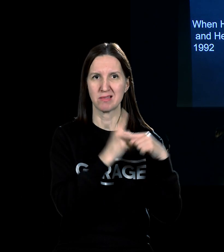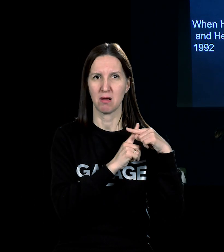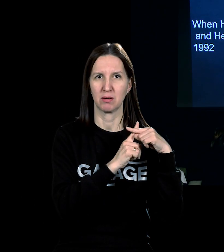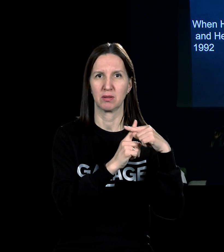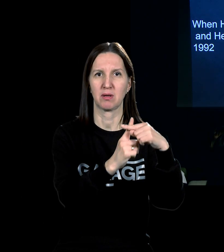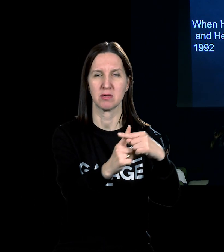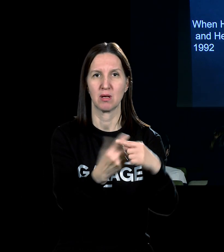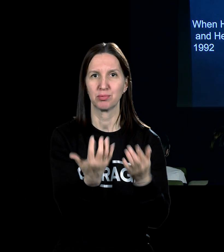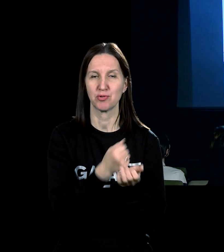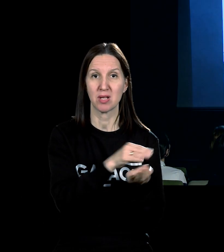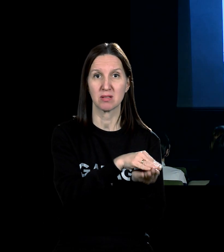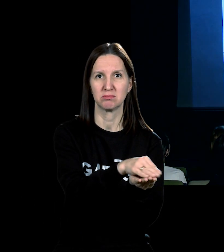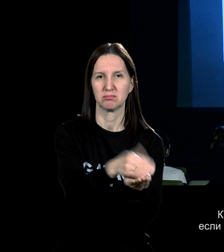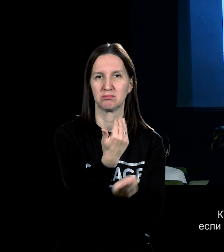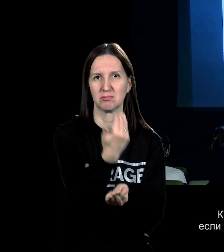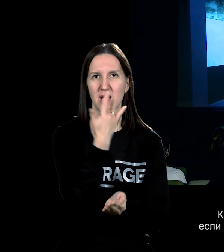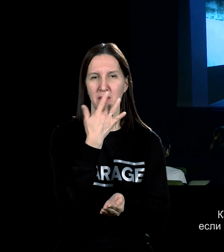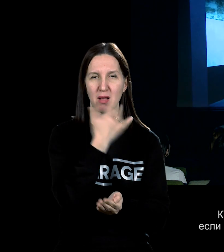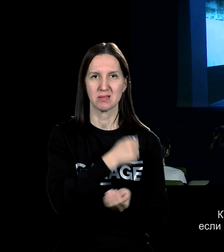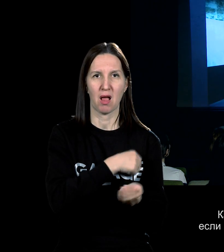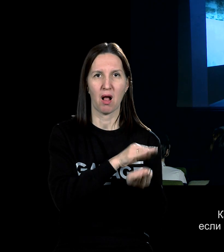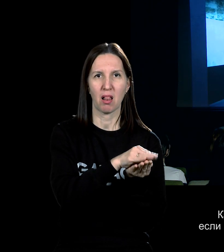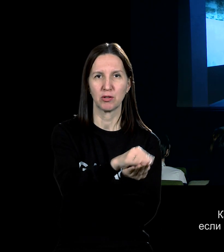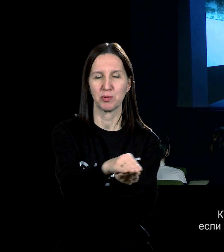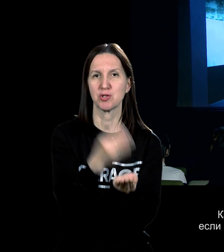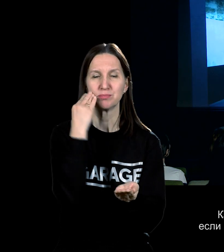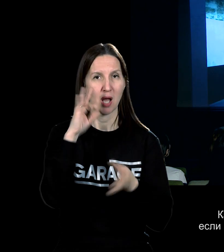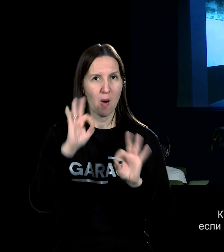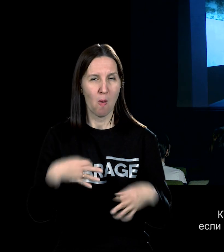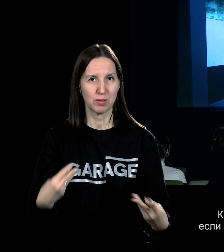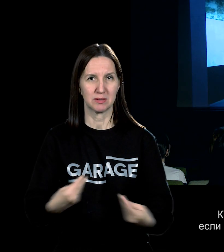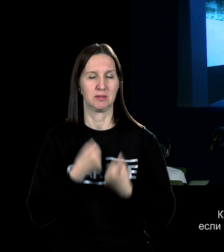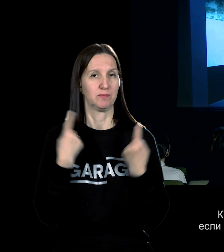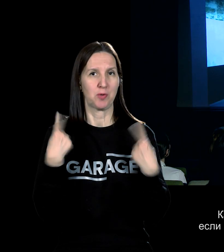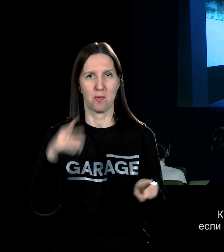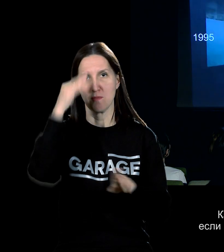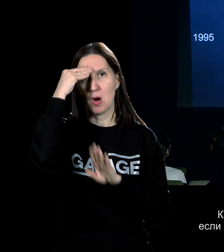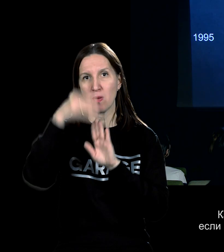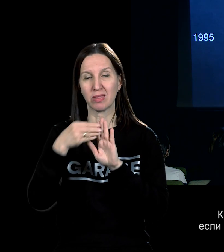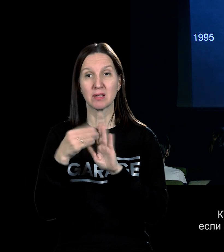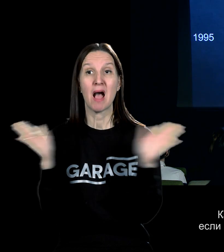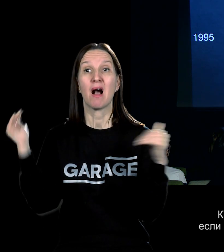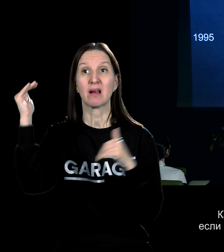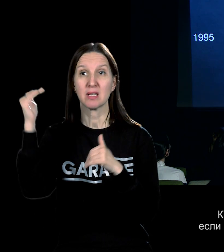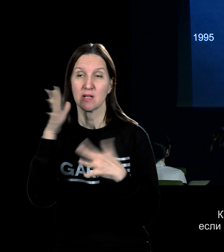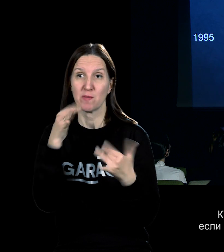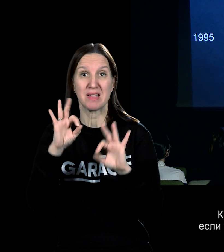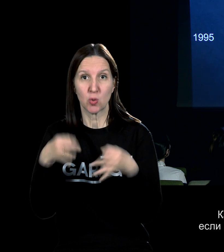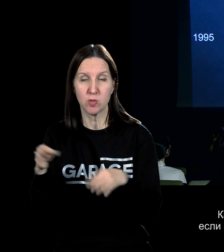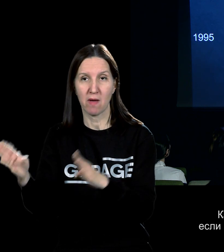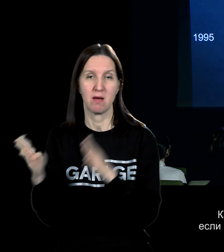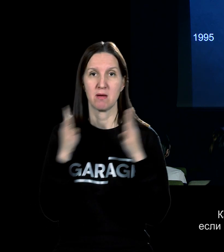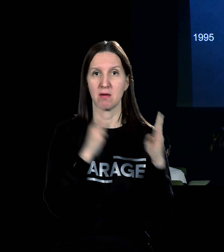да, без могил американское. Как все эти образы работают в другом контексте, если их вытащить из контекста современного